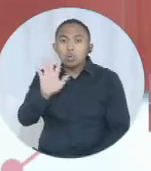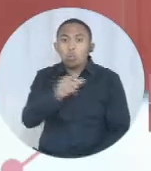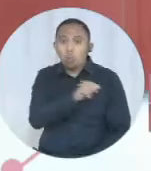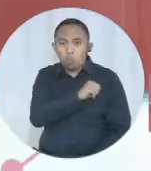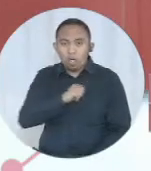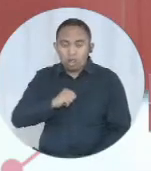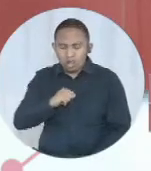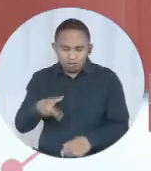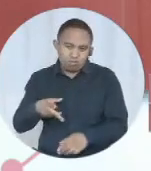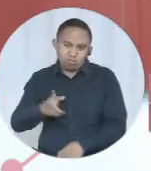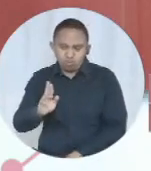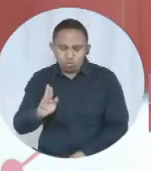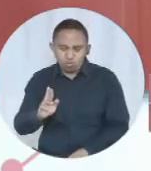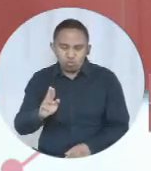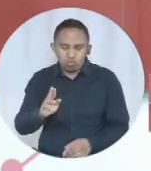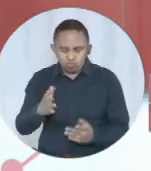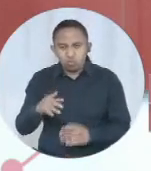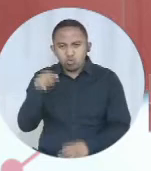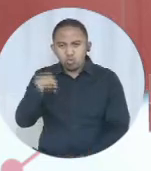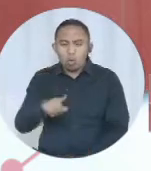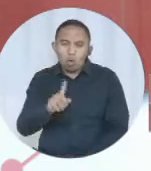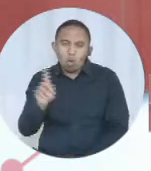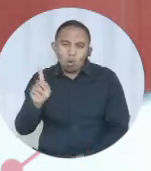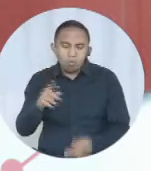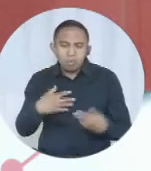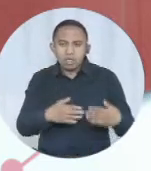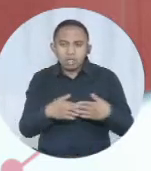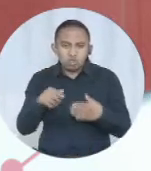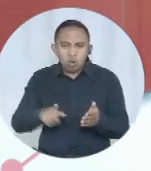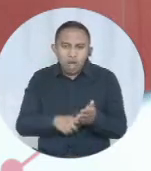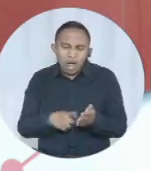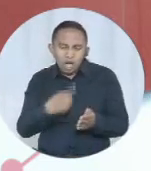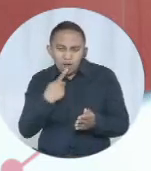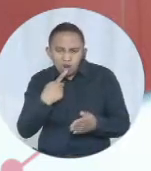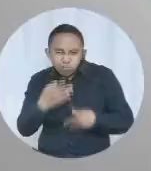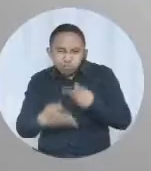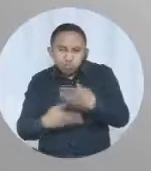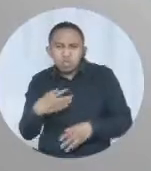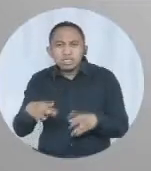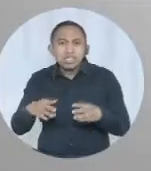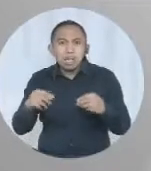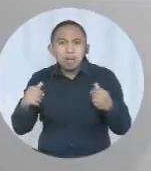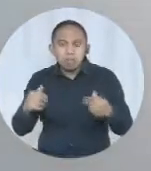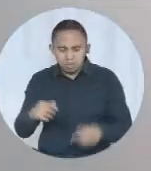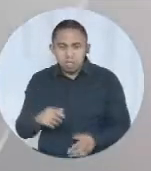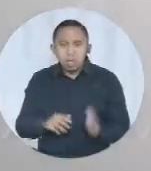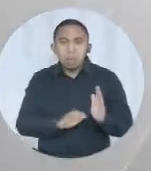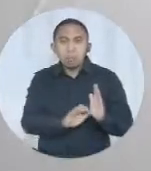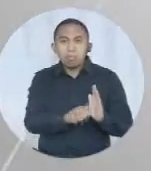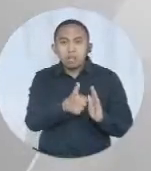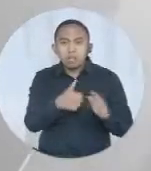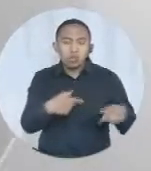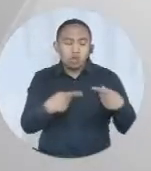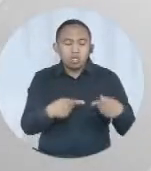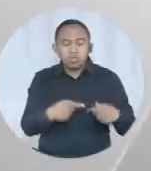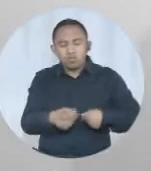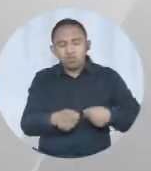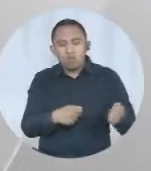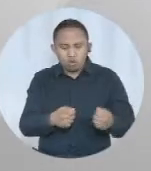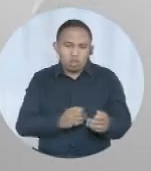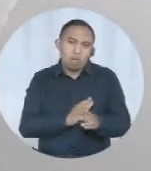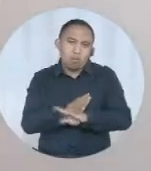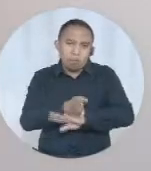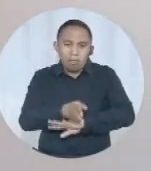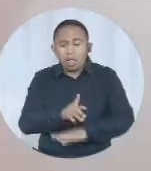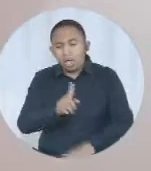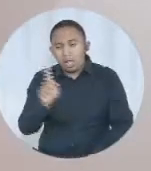ary efa mandeha ny andra nataon'ireo mpitantana amin'izao fotoana izao ka dia nijery ny fiodiny izany tany an-toerana ny ministry indostria sy ny varotra ary ny fanjifana